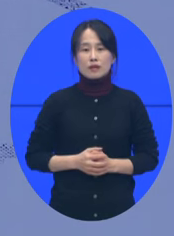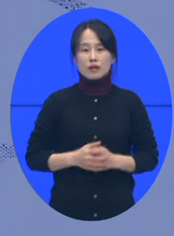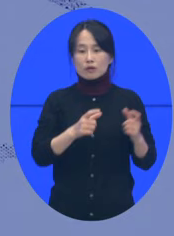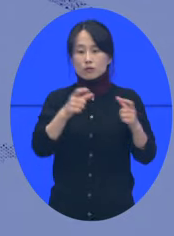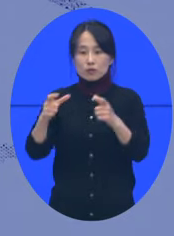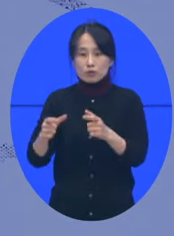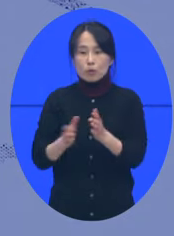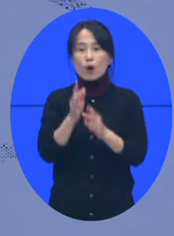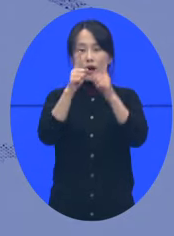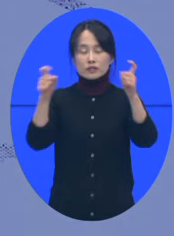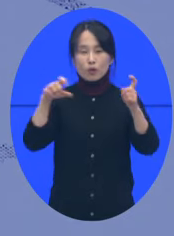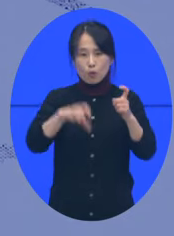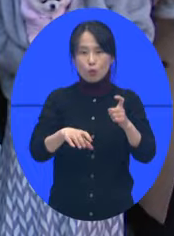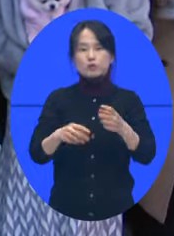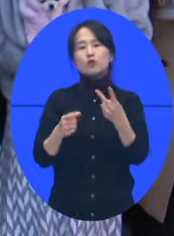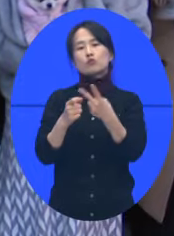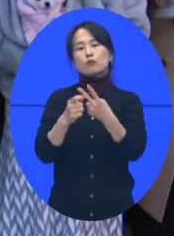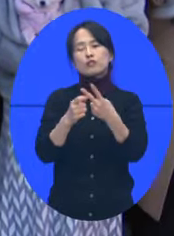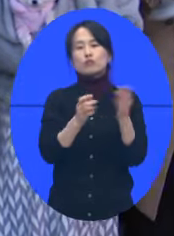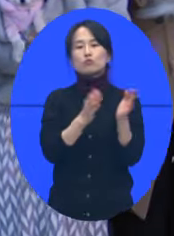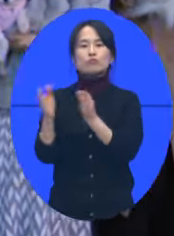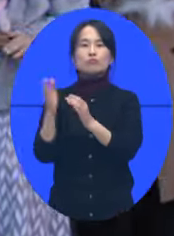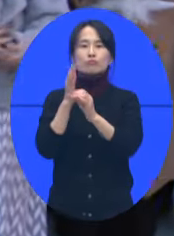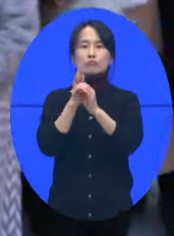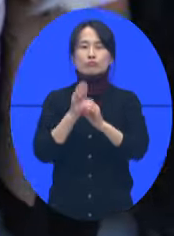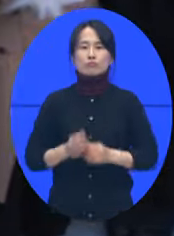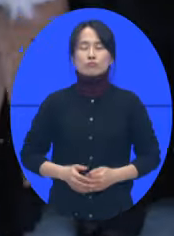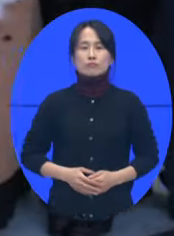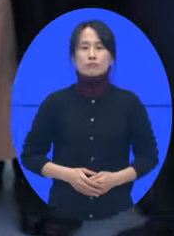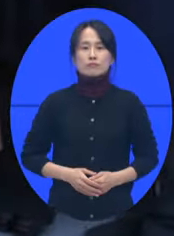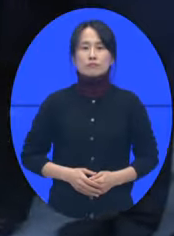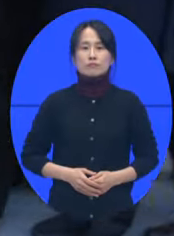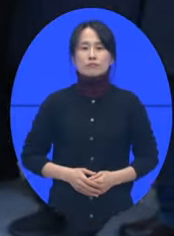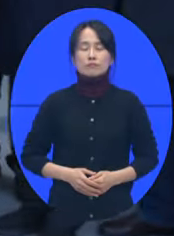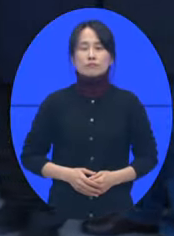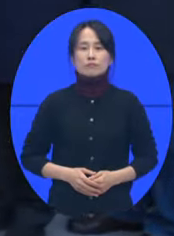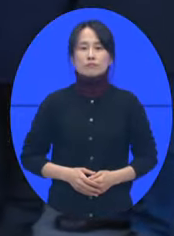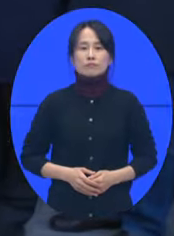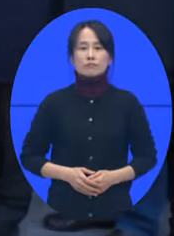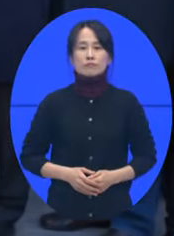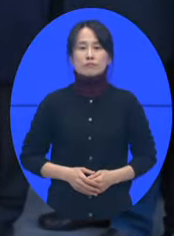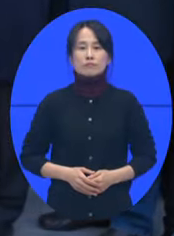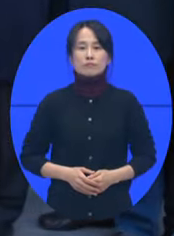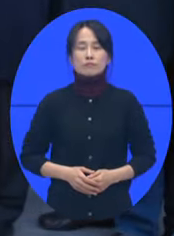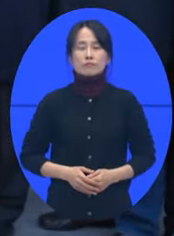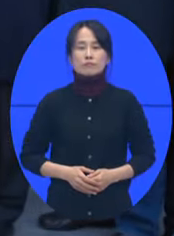계획으로 화성에 두 번째 반려마루를 준비 중입니다. GTV 뉴스 이슬비입니다.